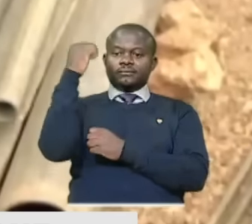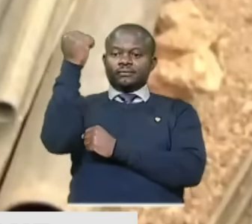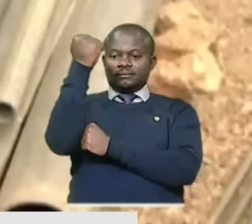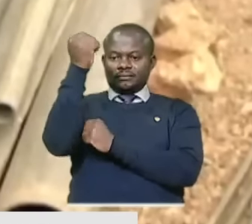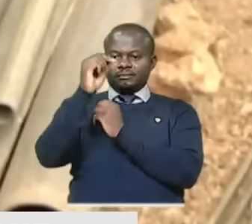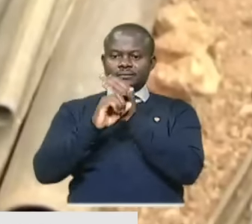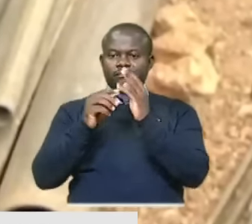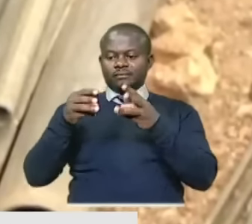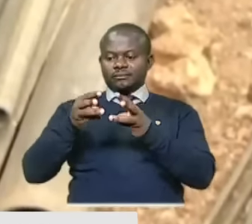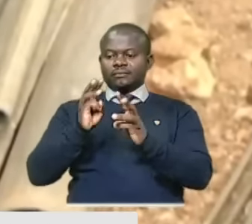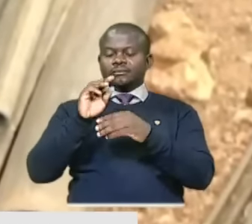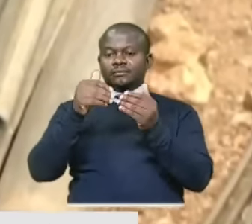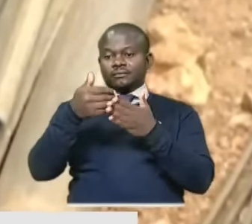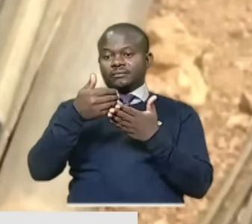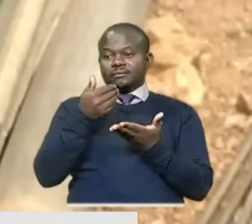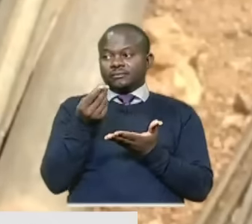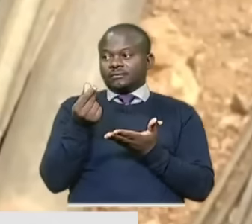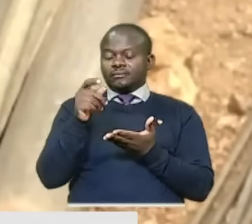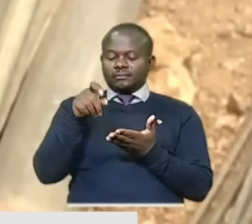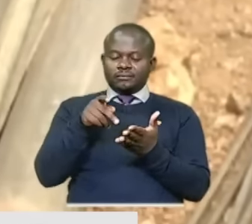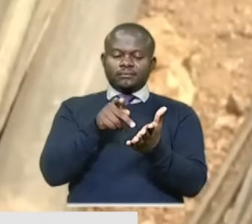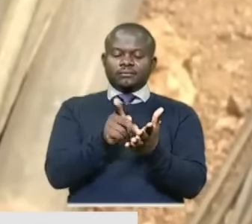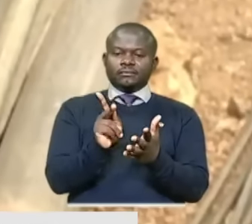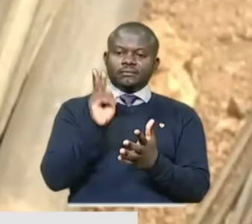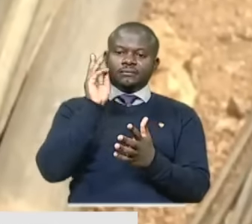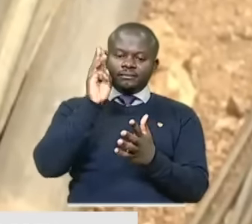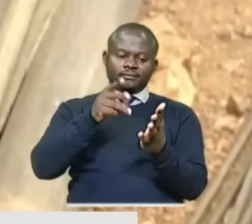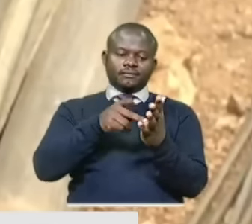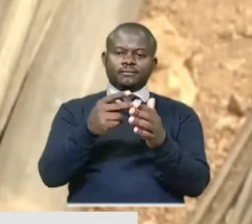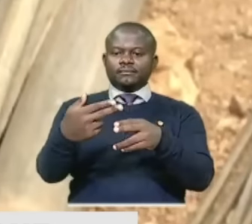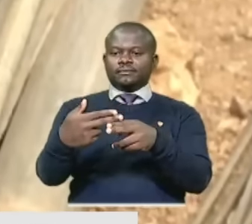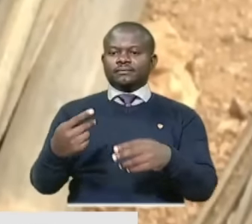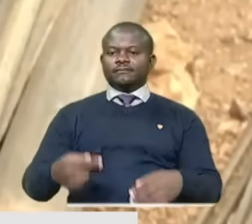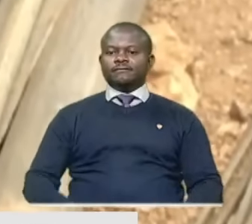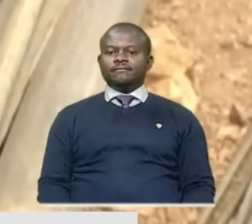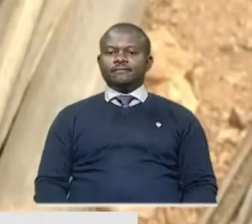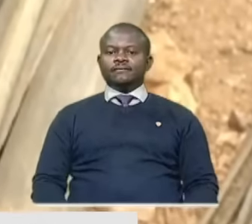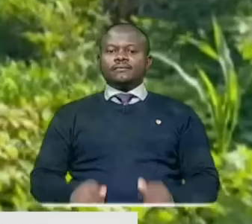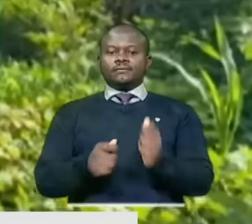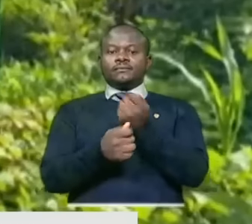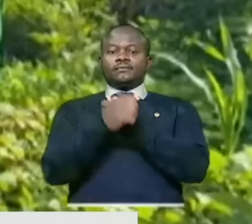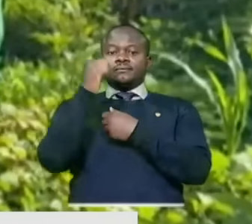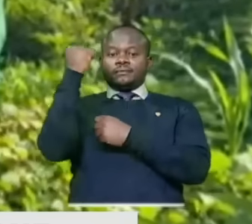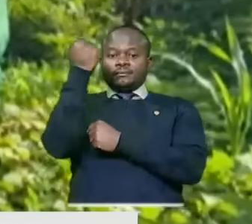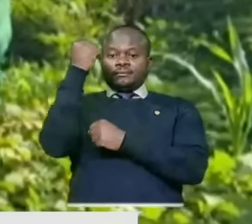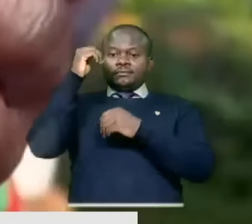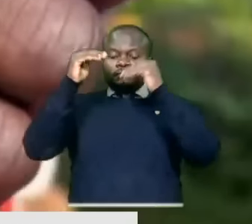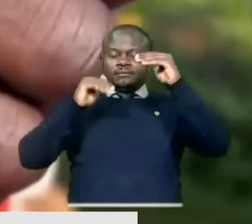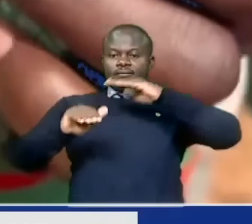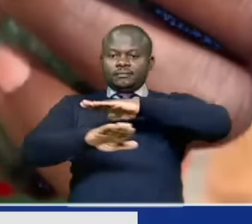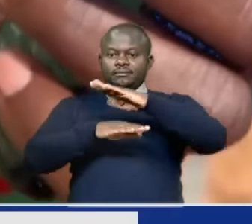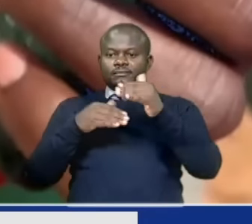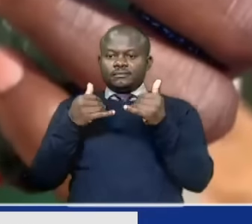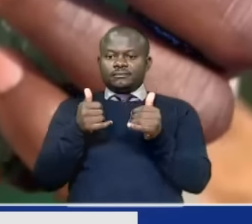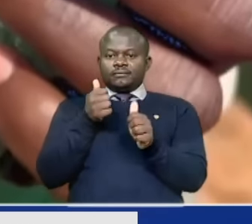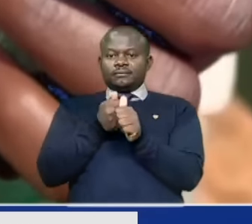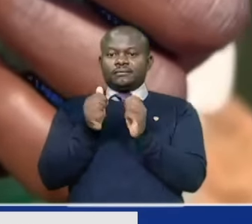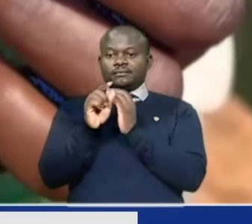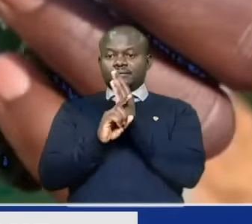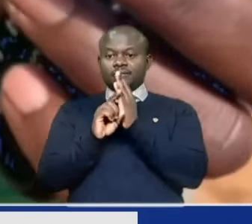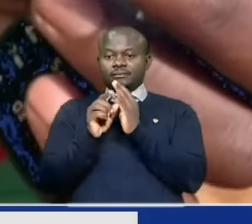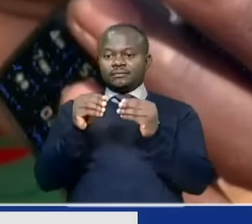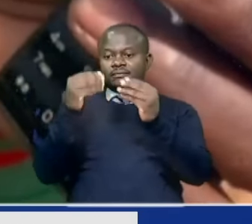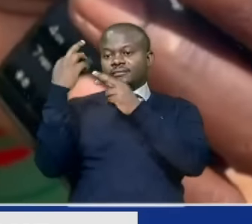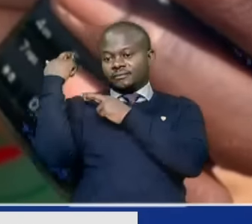buryo abaturage bagifitiwe ibirarane by'ingurane baza kwishyurwa vuba twabigize umuhigo mu nzego z'ibanze aho buri karere ubungubu kahawe